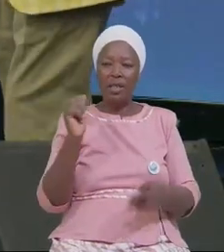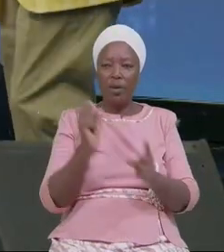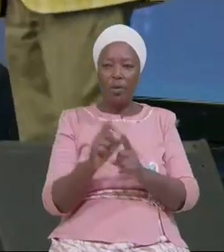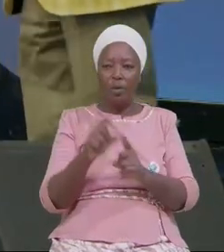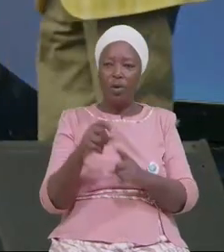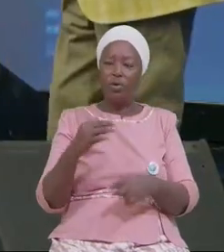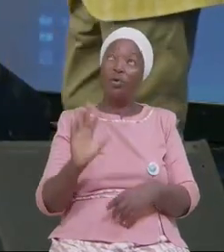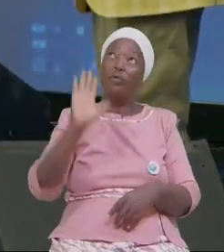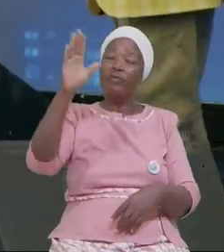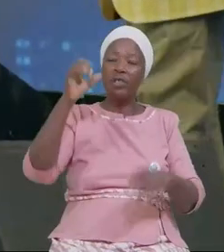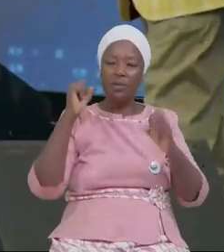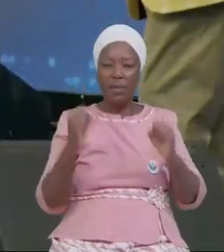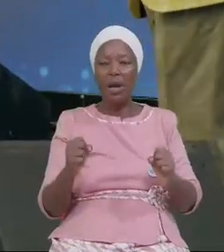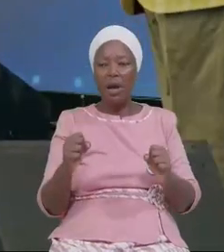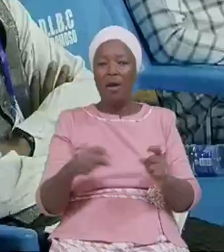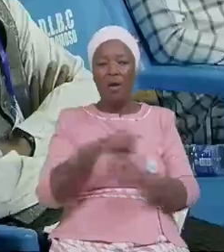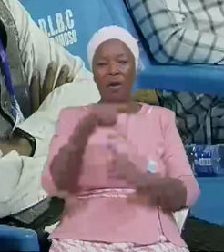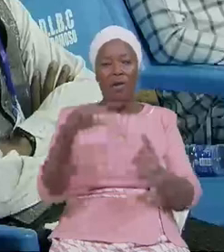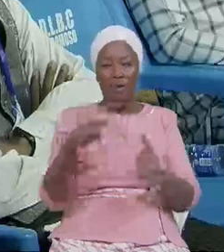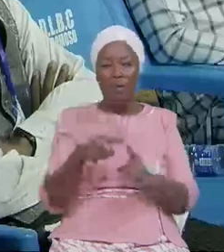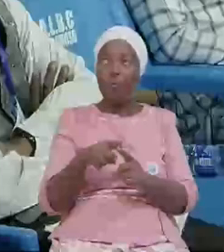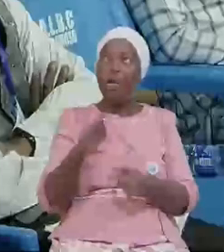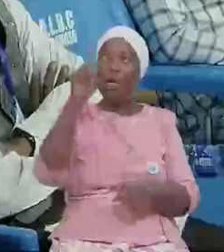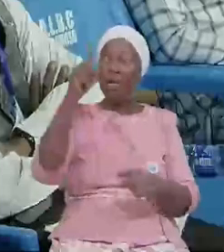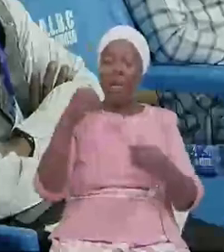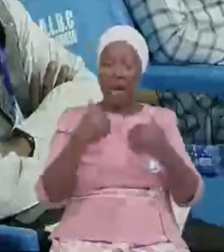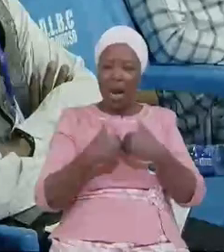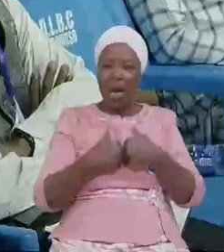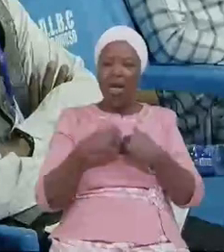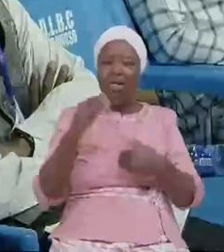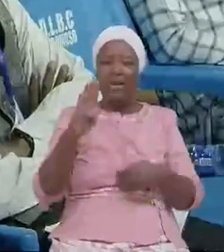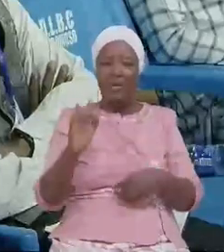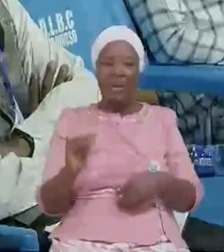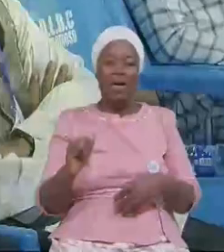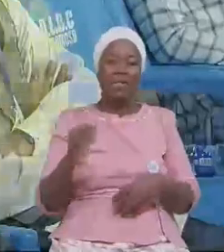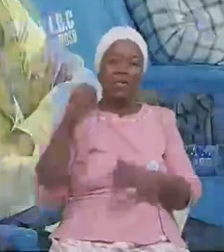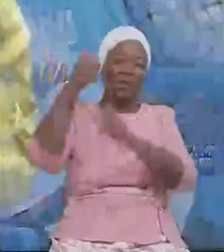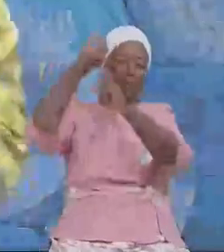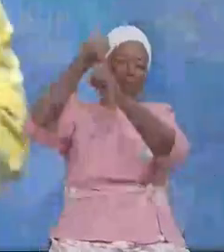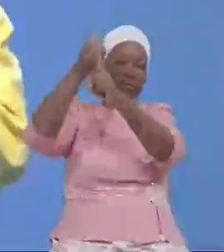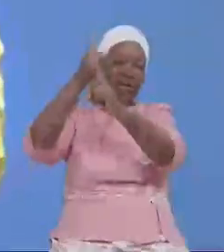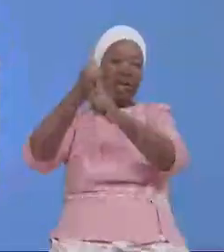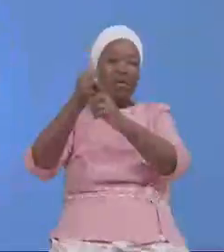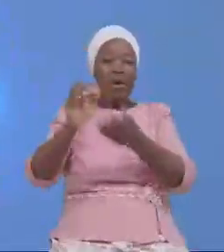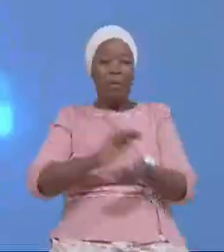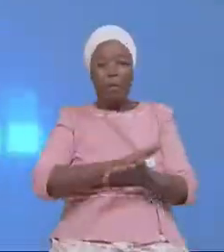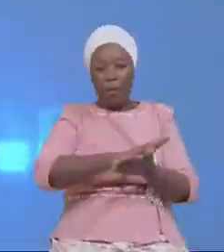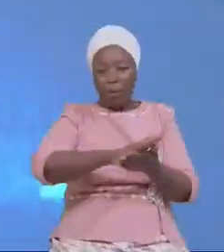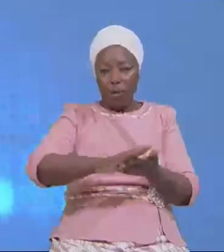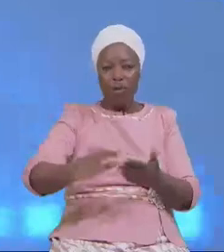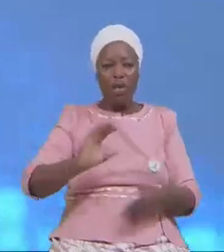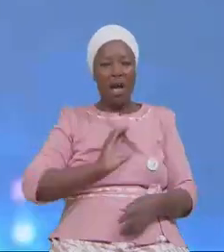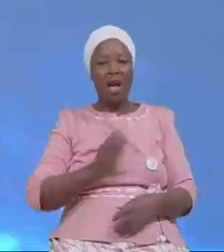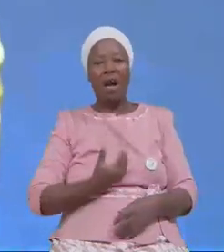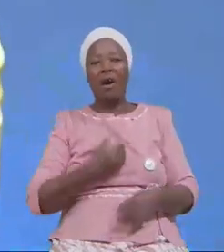puissante, a fait la purification des péchés